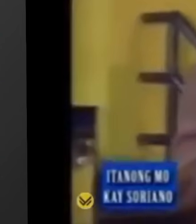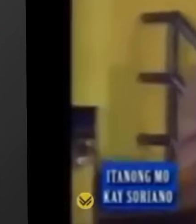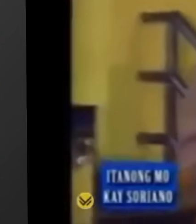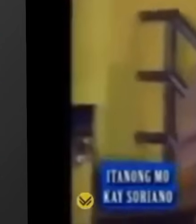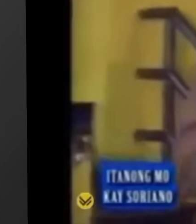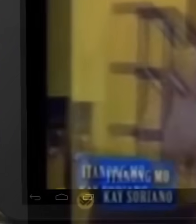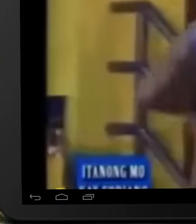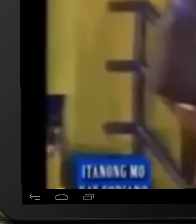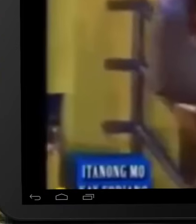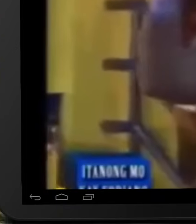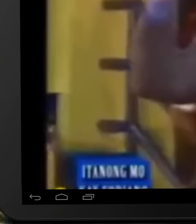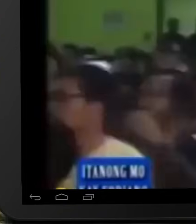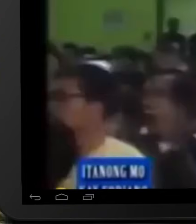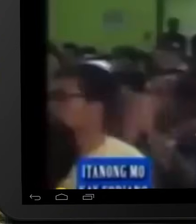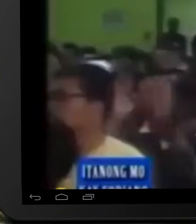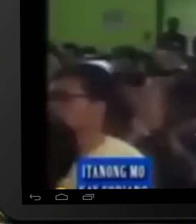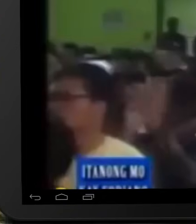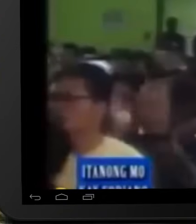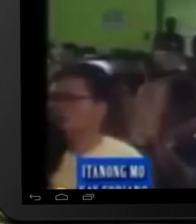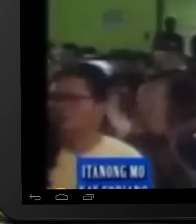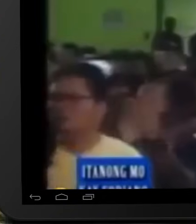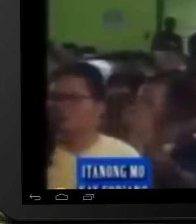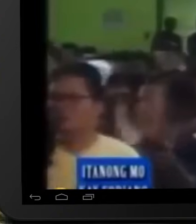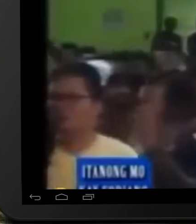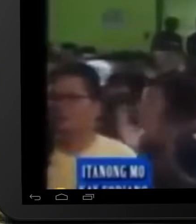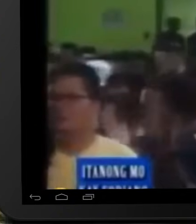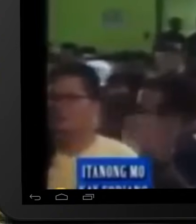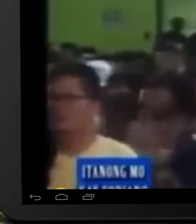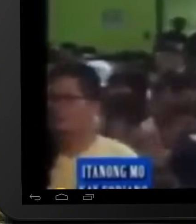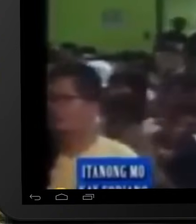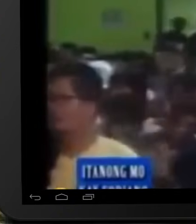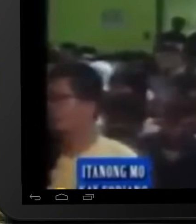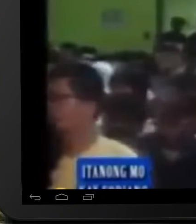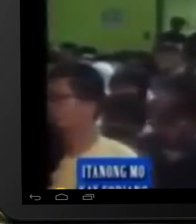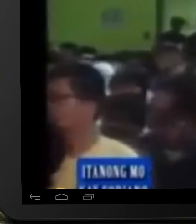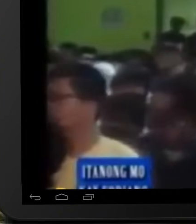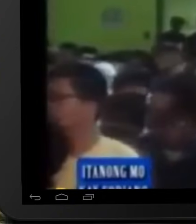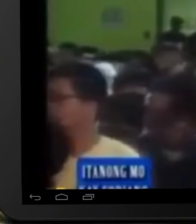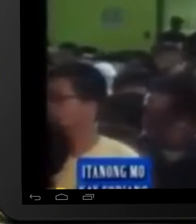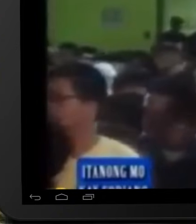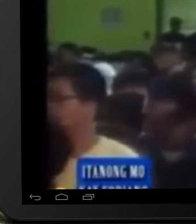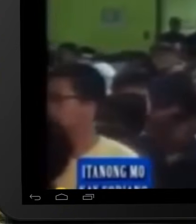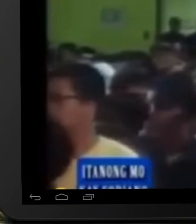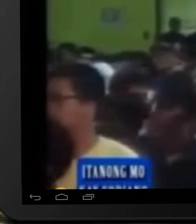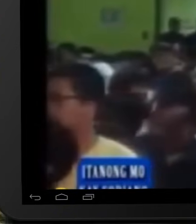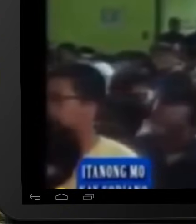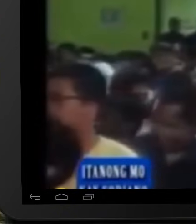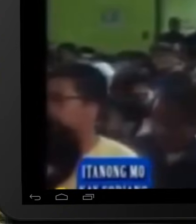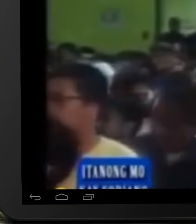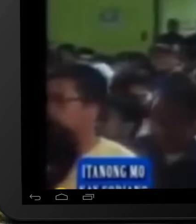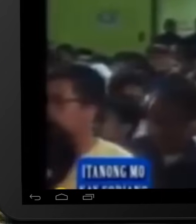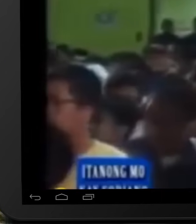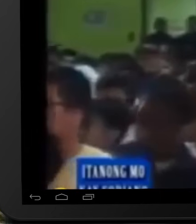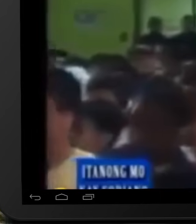Gubat, Sorsogon. Ito ka, mapupunta sa Gubat. Hindi ba ganun yon, mga kapatid? Ganun lang yon. Yun ang